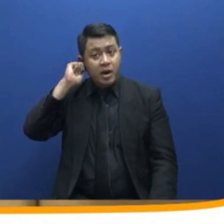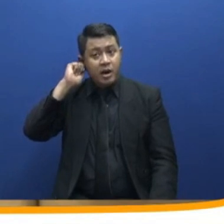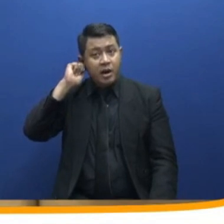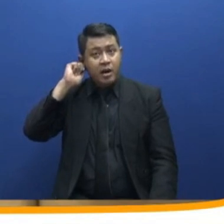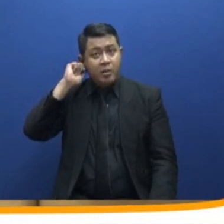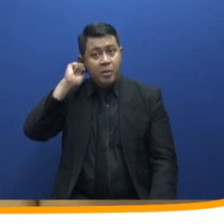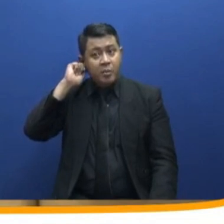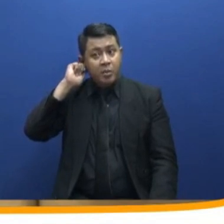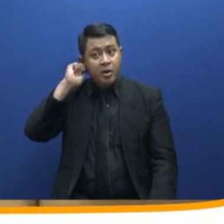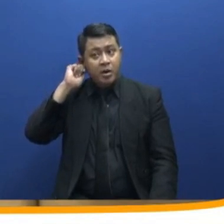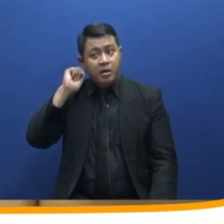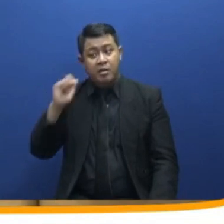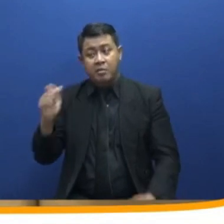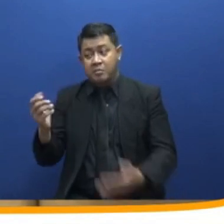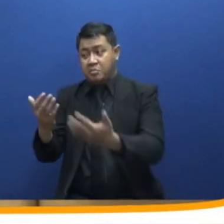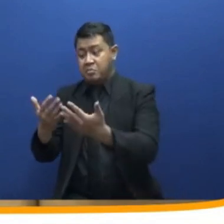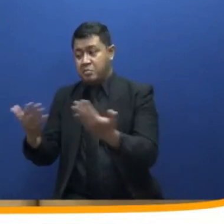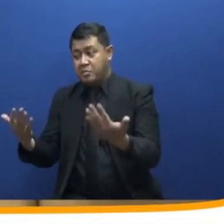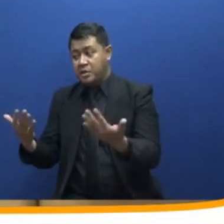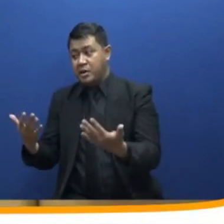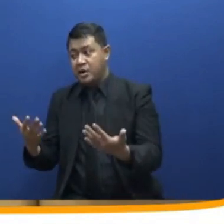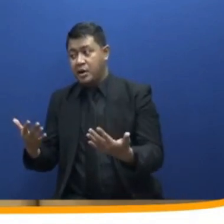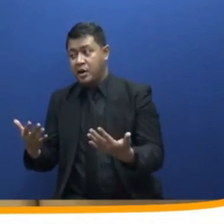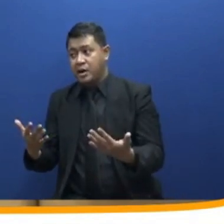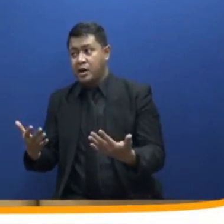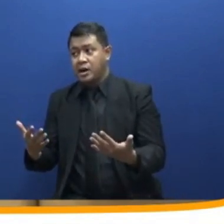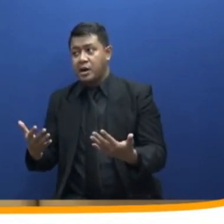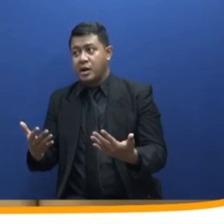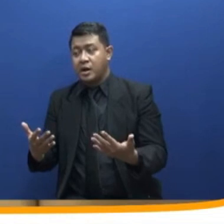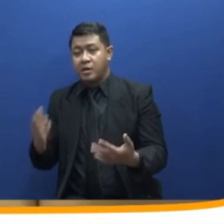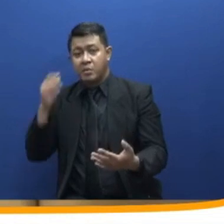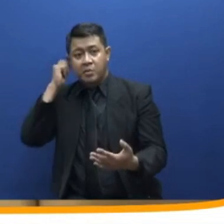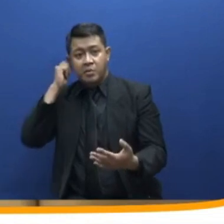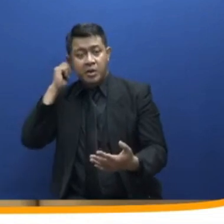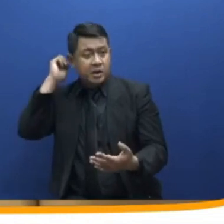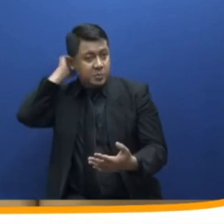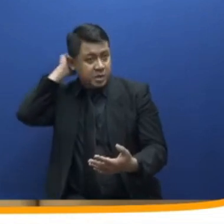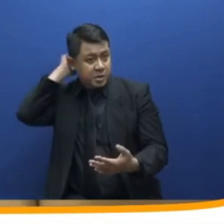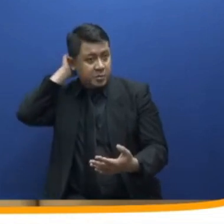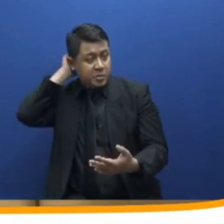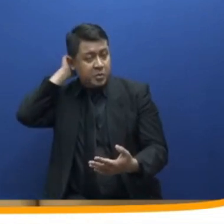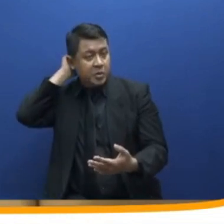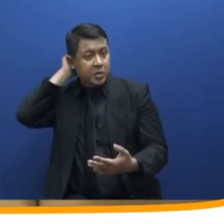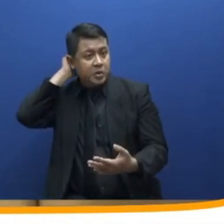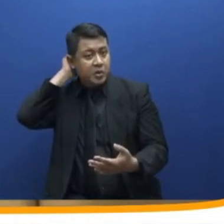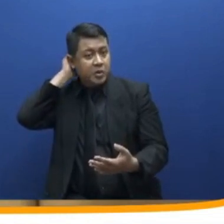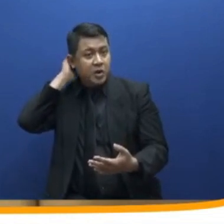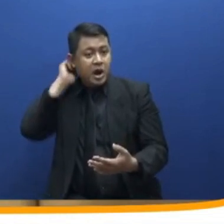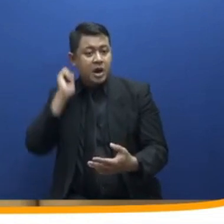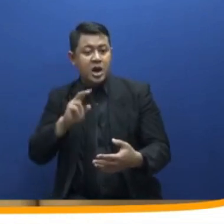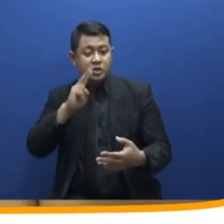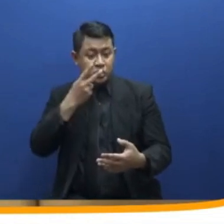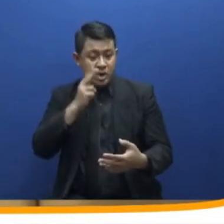Hai bahwa mereka memiliki perhatian wajarlah ya namanya perempuan-perempuan ibu-ibu Mama itu kalau ada saudara